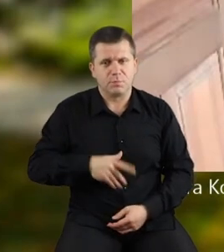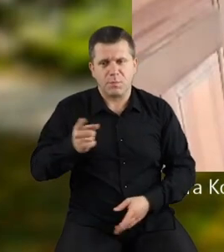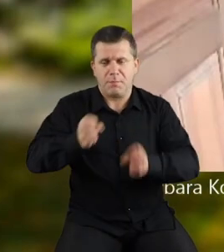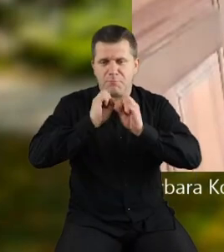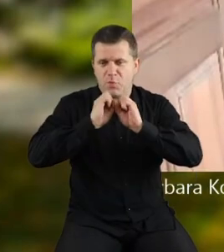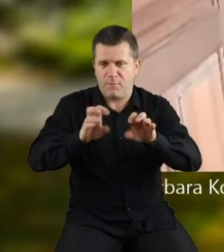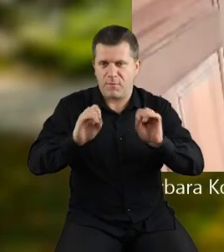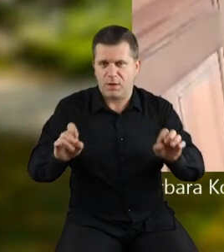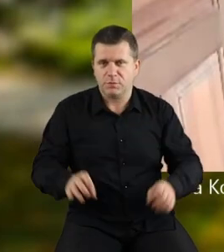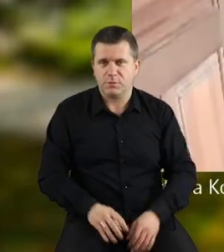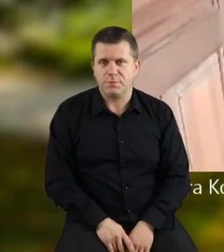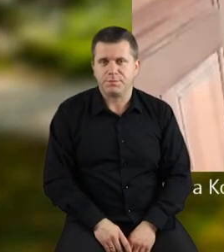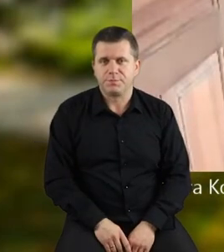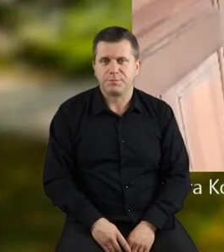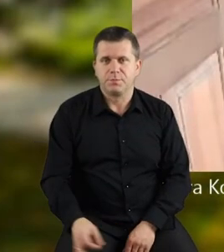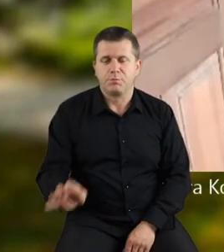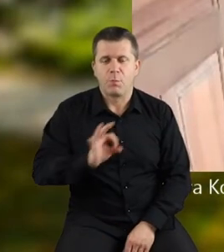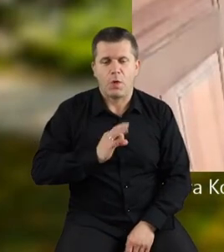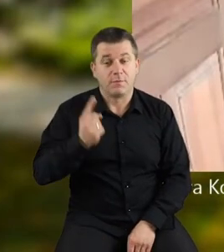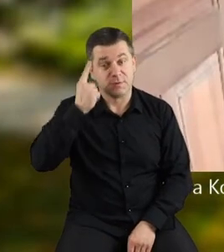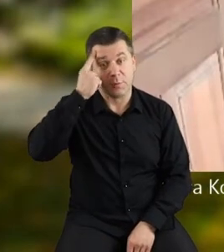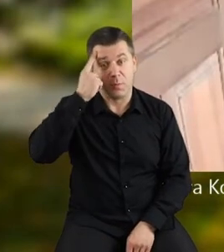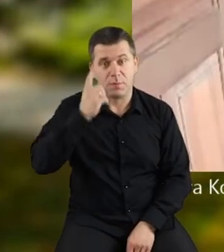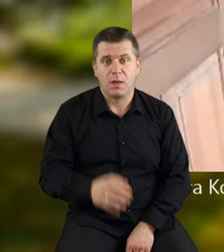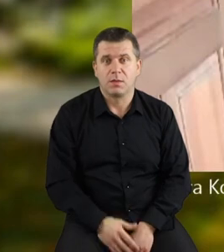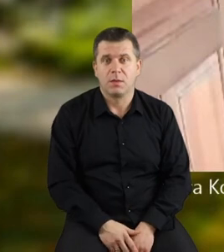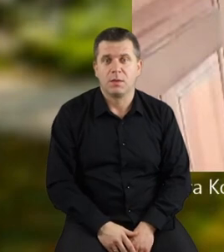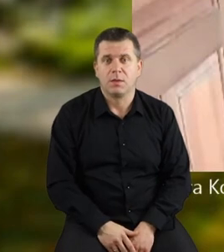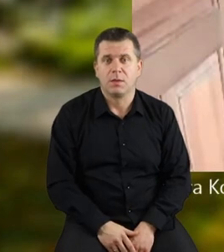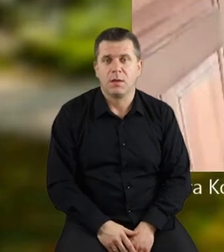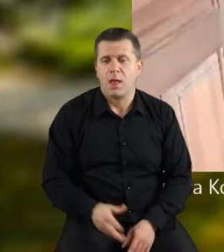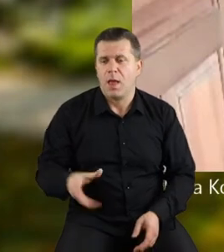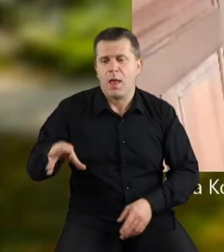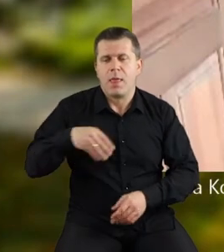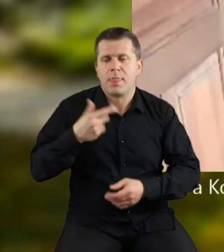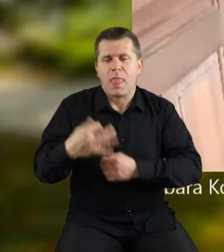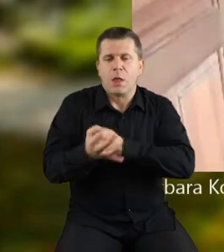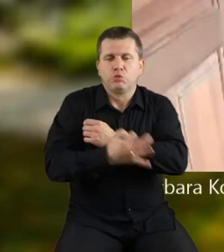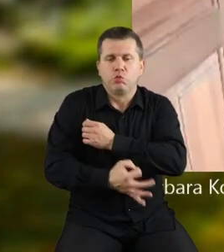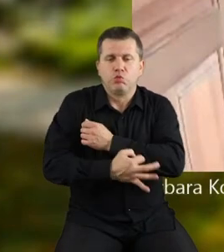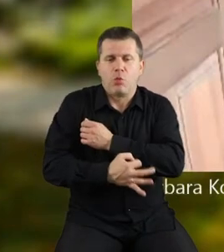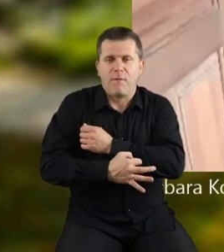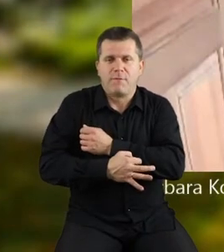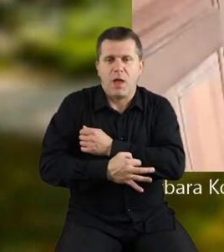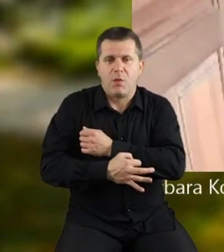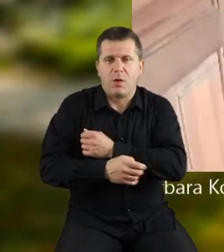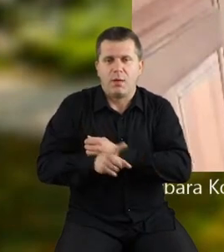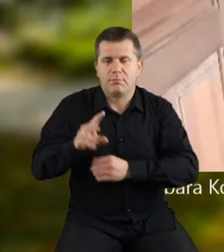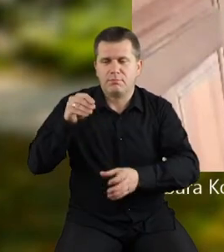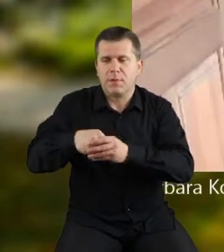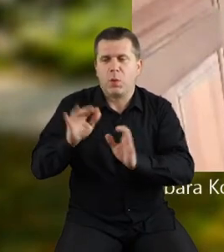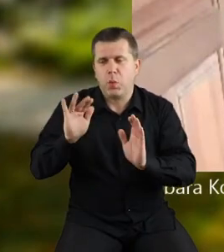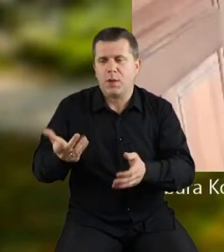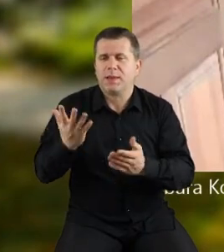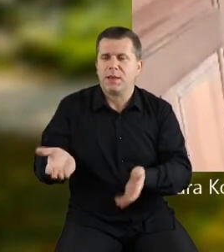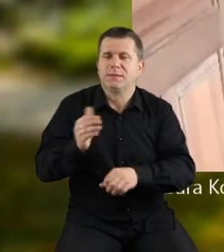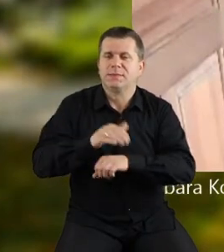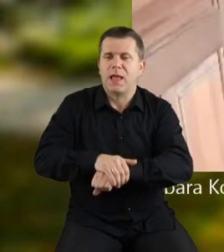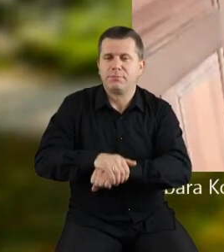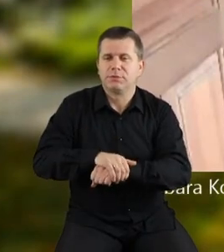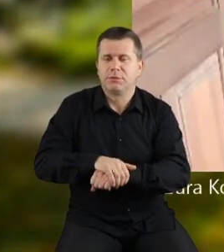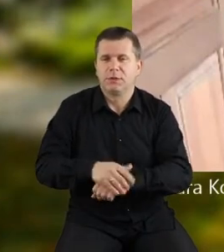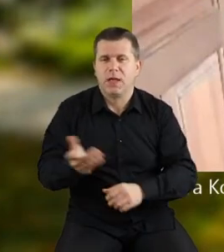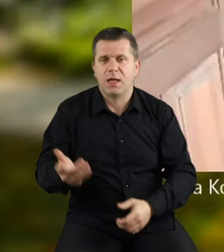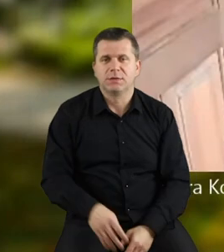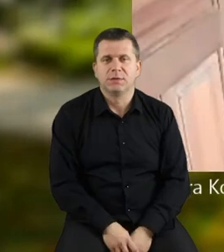przeuroczy i najukochańszy profesor w moich wspomnieniach. Choć nie studiowałam pana profesora, zaprzyjaźniliśmy